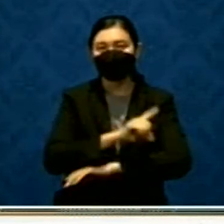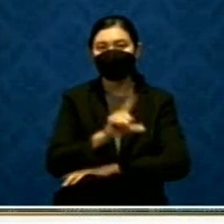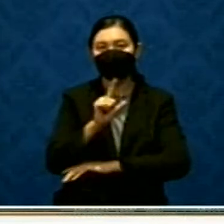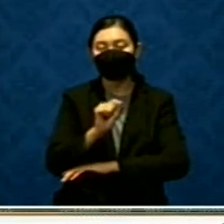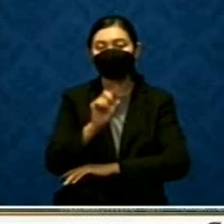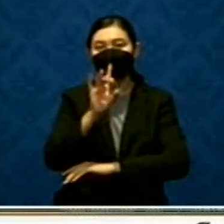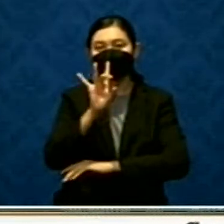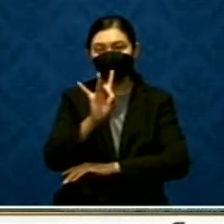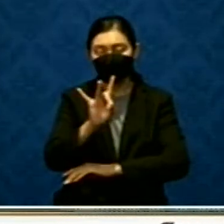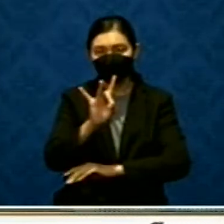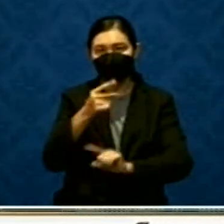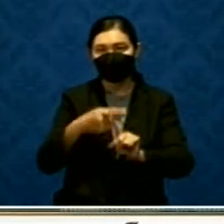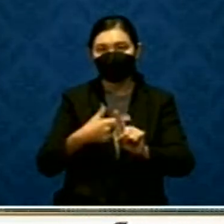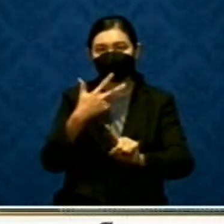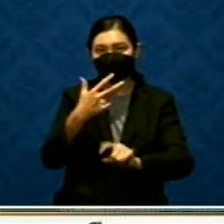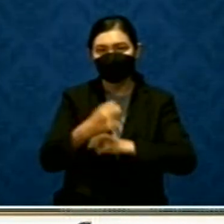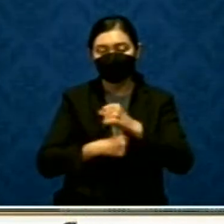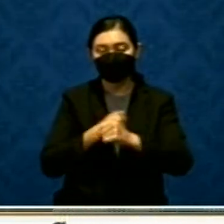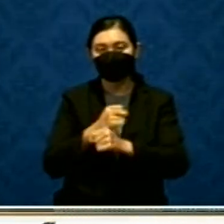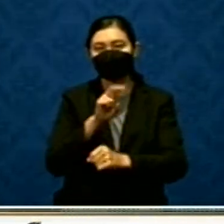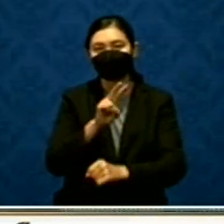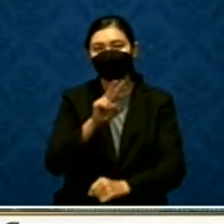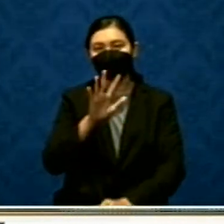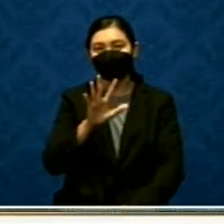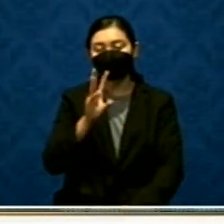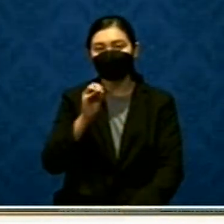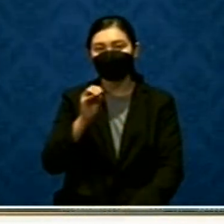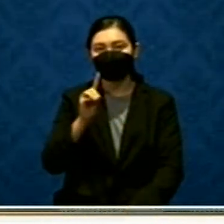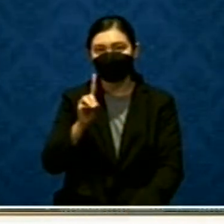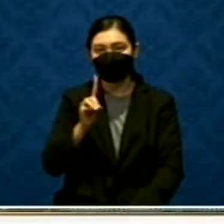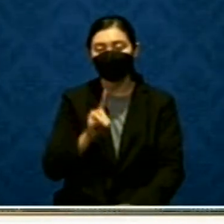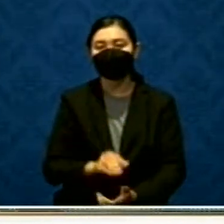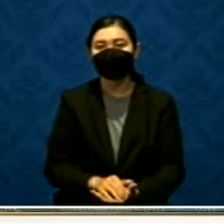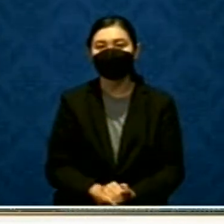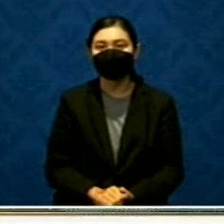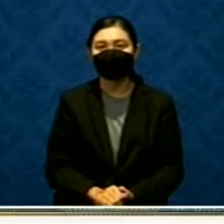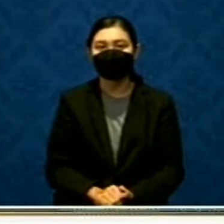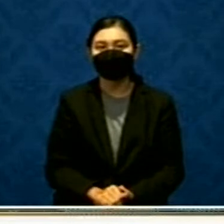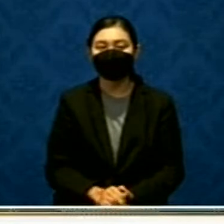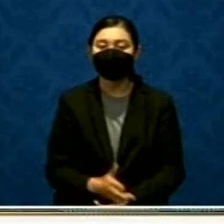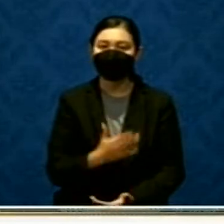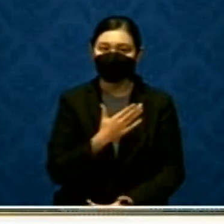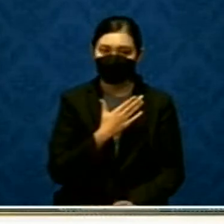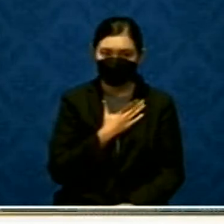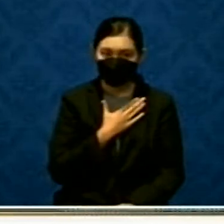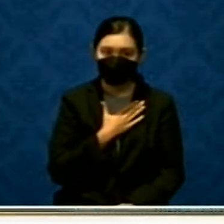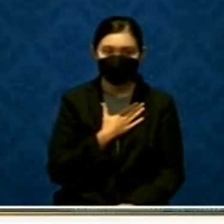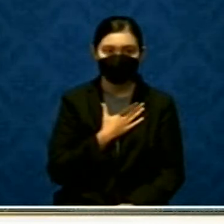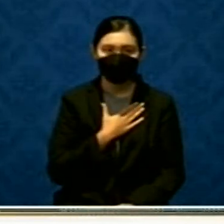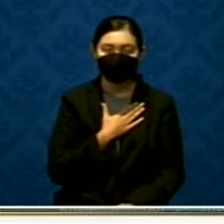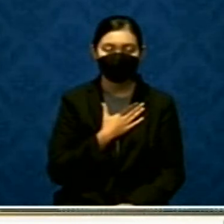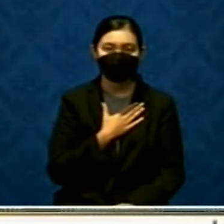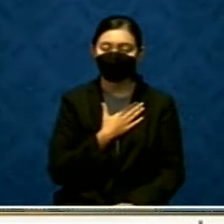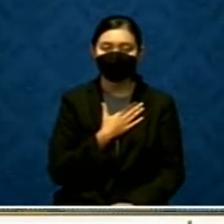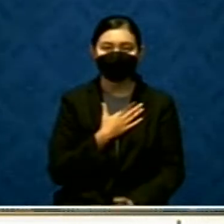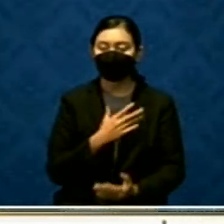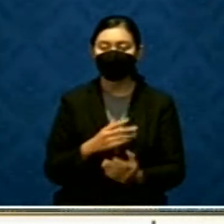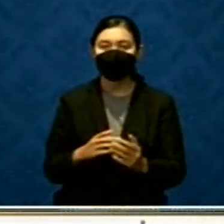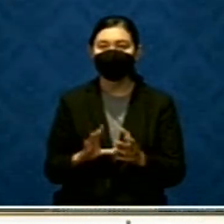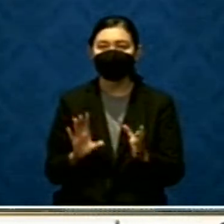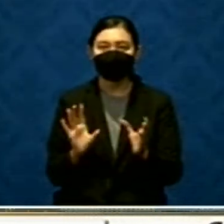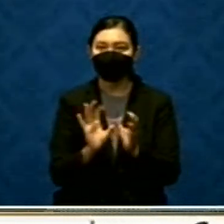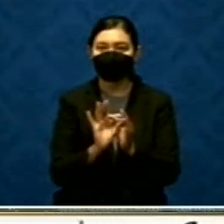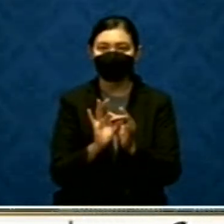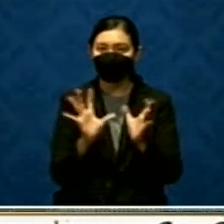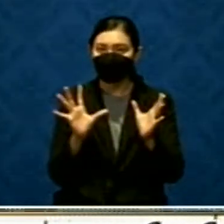ปี2561ก็แสดงให้เห็นนะครับว่าผมเนี่ยไม่ได้มีส่วนเกี่ยวข้องอะไรกับ